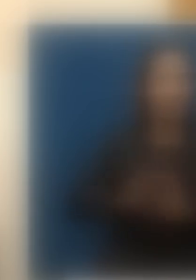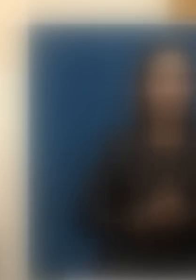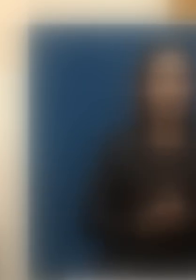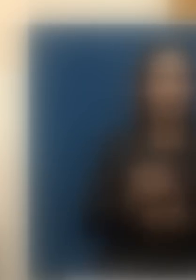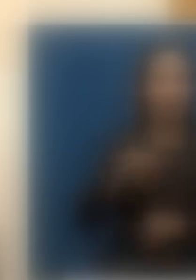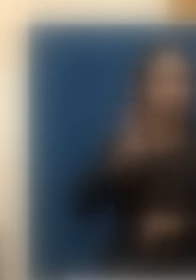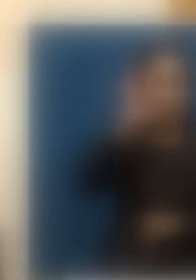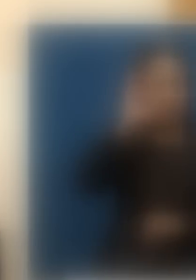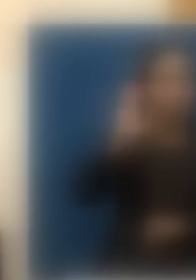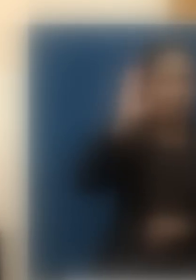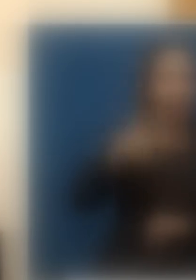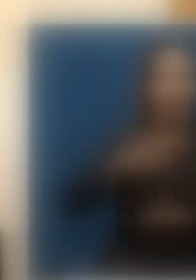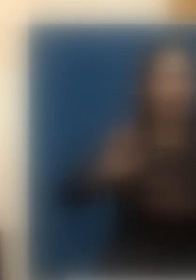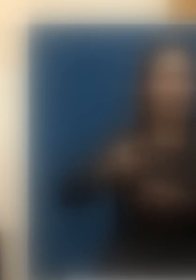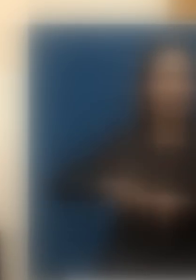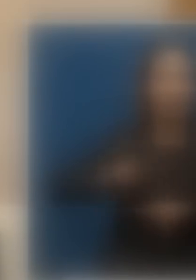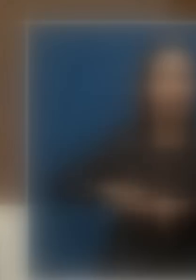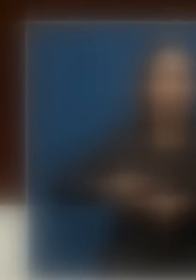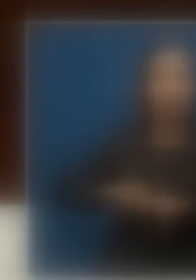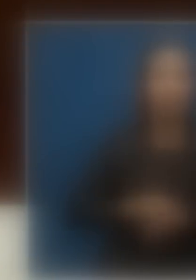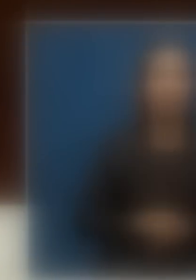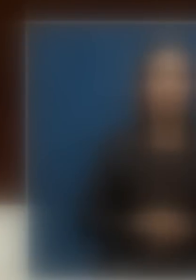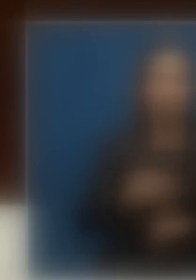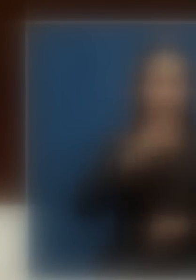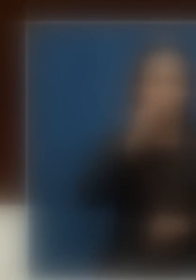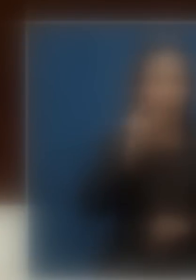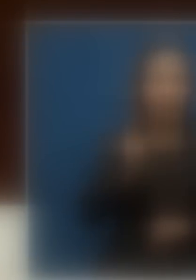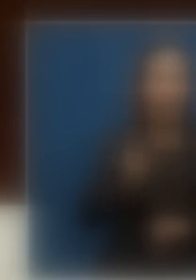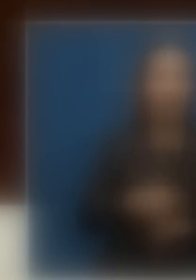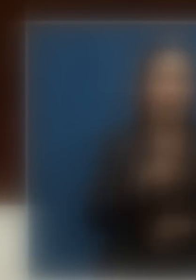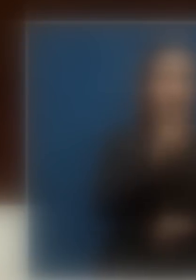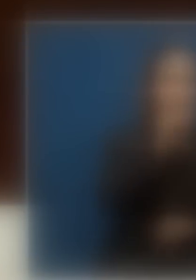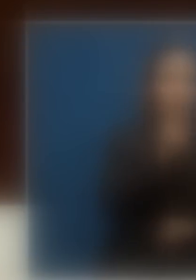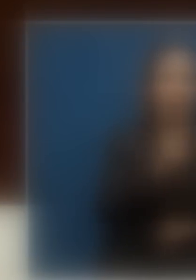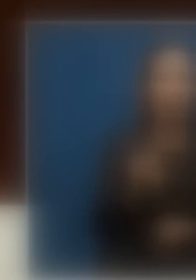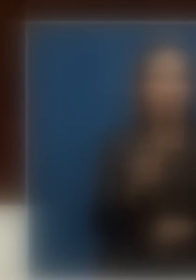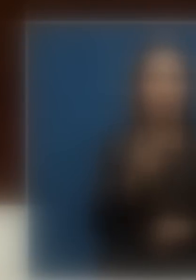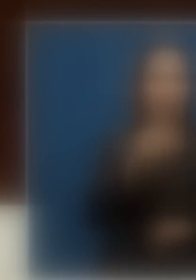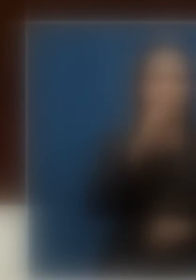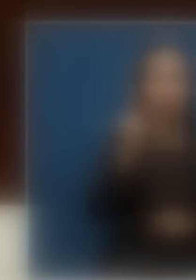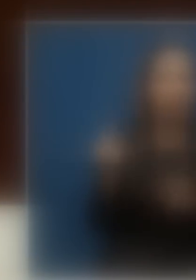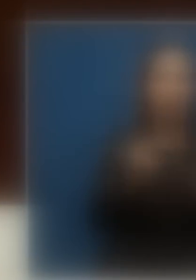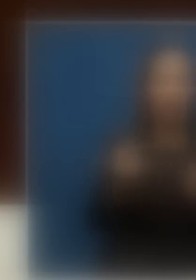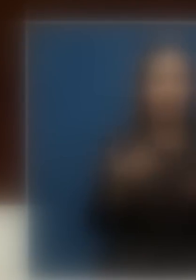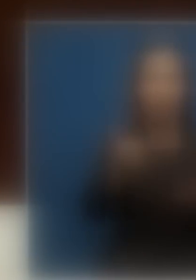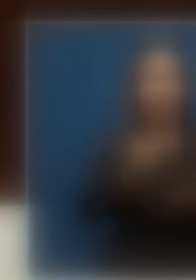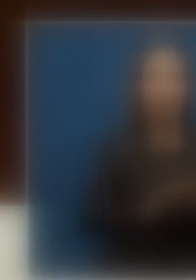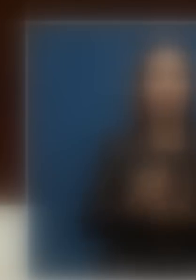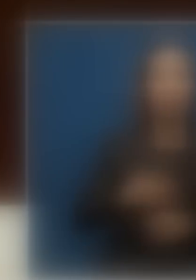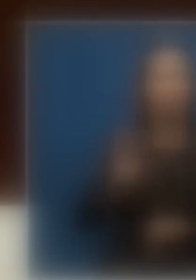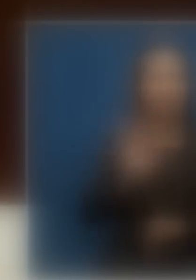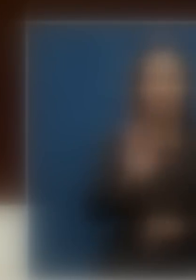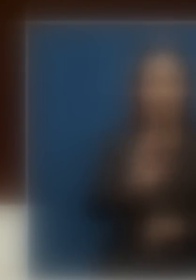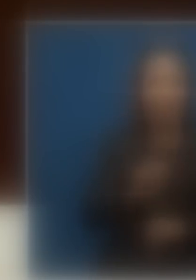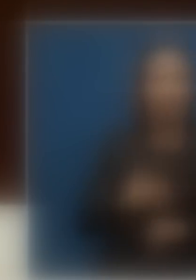ลุกขึ้นชูมือประ ท่านนั่งก่อนครับท่านนั่งก่อนผมท่านพูดแน่แล้วเขาก็พูดแน่แล้วจะพูดกันกี่ครั้งเถียงกันผมก็จะ ไม่ใช่ครับท่านประธานครับ ไม่ใช่เ